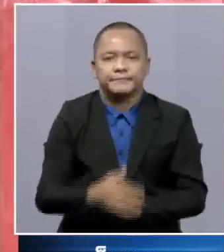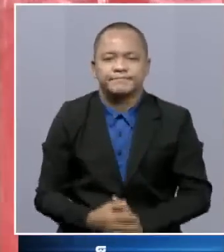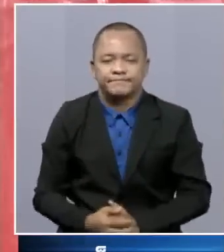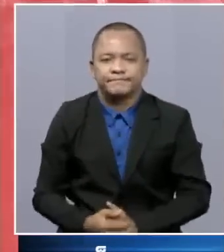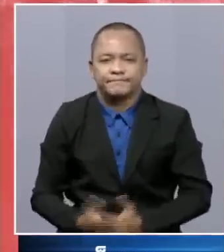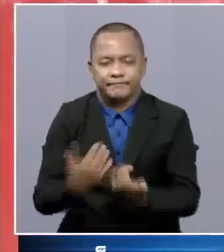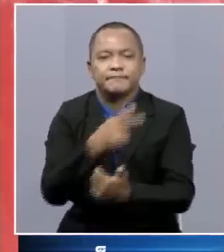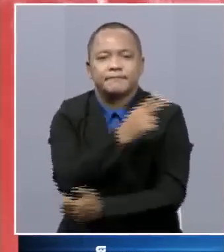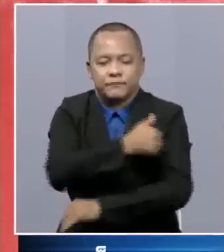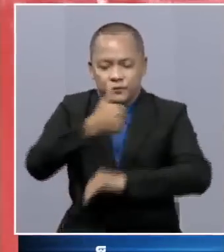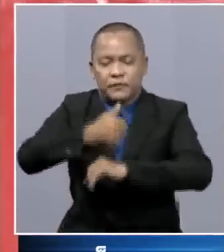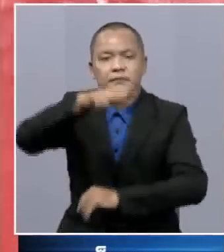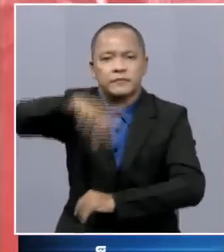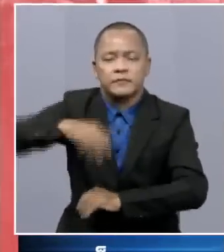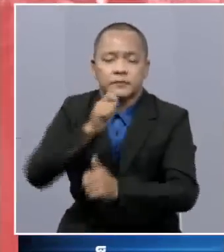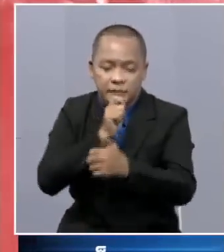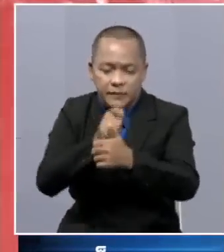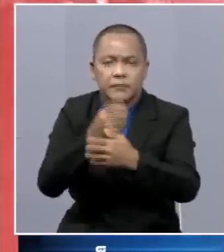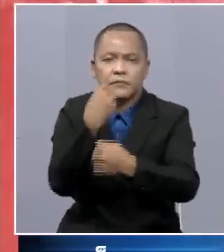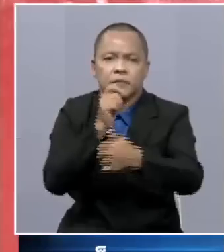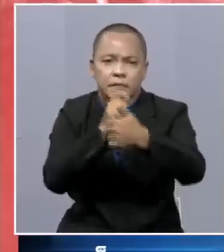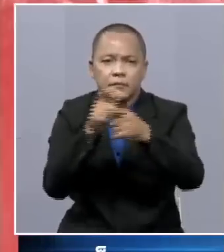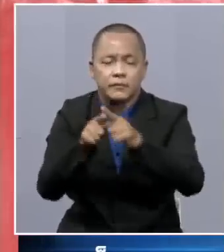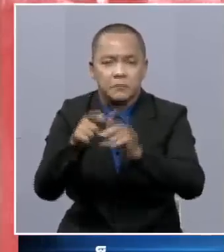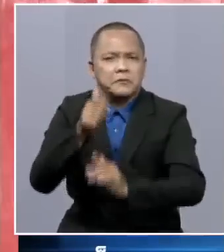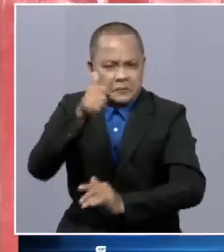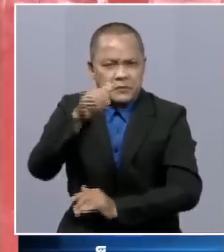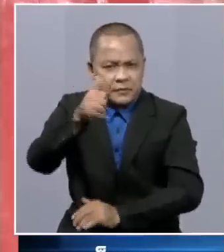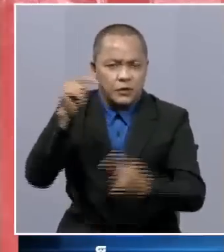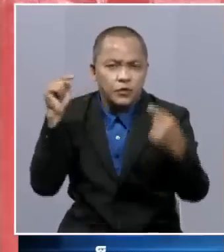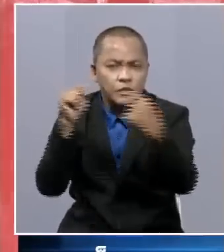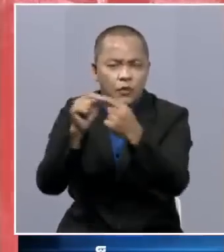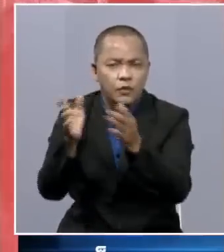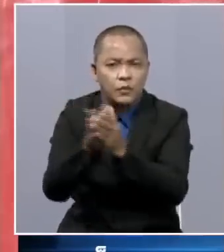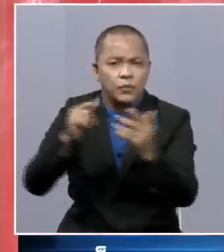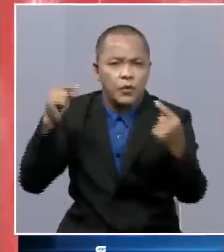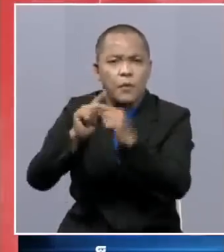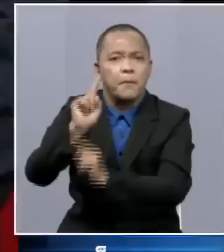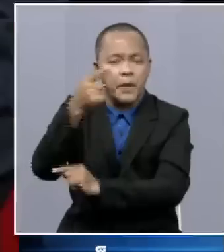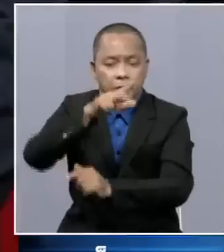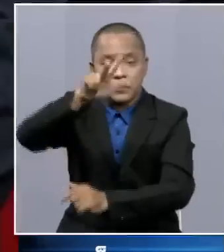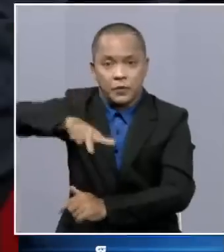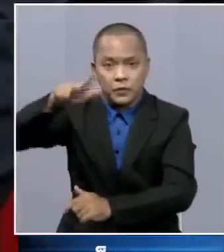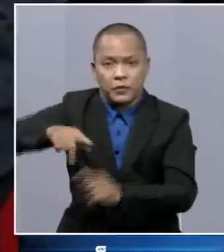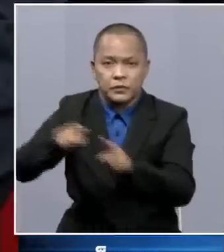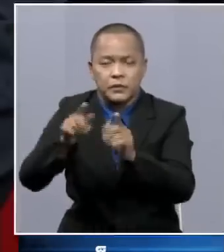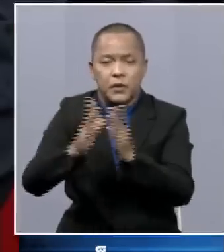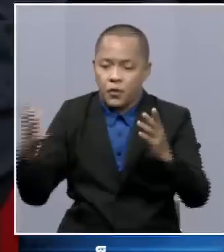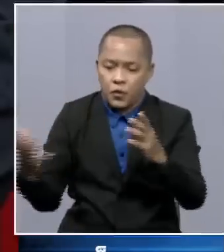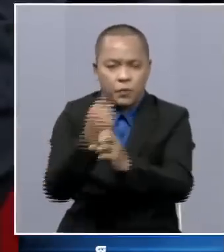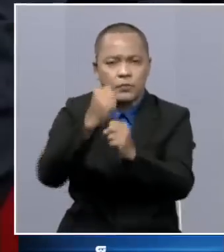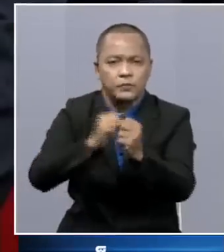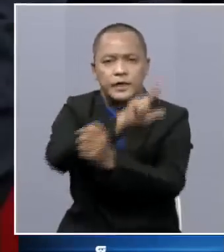ค่ะแล้วคุณหมอชนน่านเนี่ยก็ยังให้สัมภาษณ์เพิ่มเติมด้วยนะคะถึงความเป็นไปได้ของเป้าหมายเป็นเป้าหมายใหม่ของพรรคเพื่อไทยแล้วนะก็คือแลนสไลด์